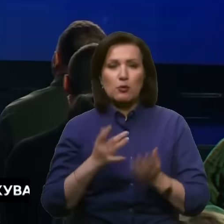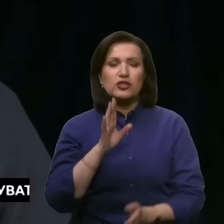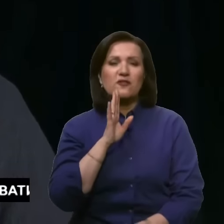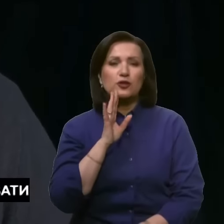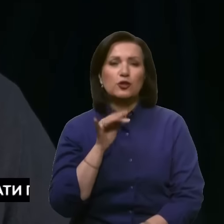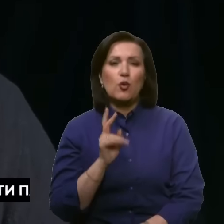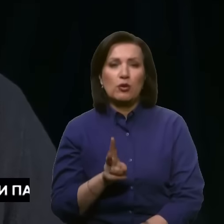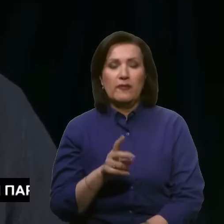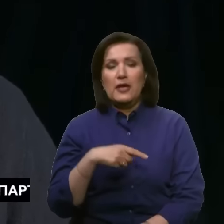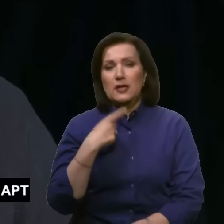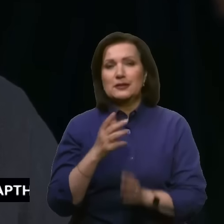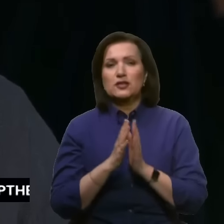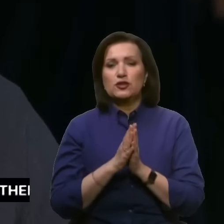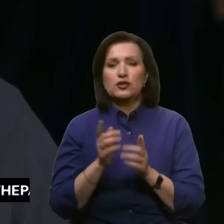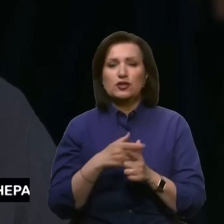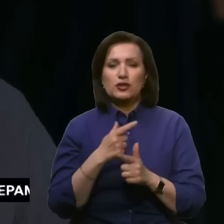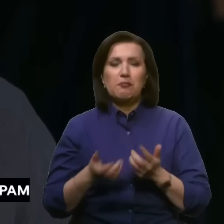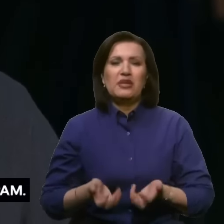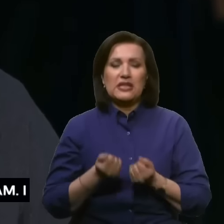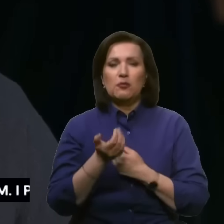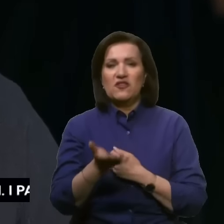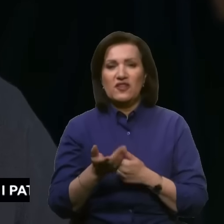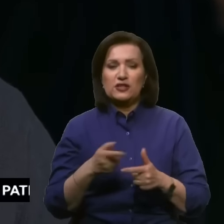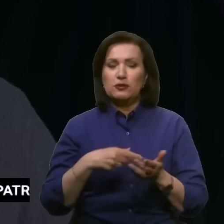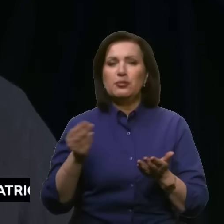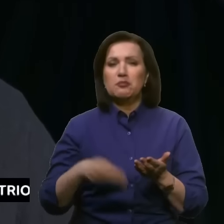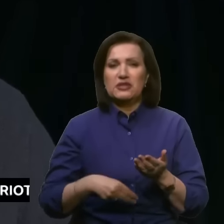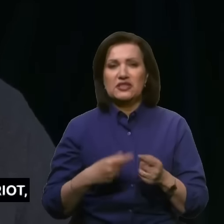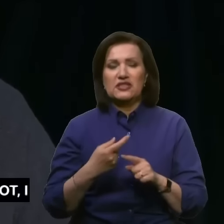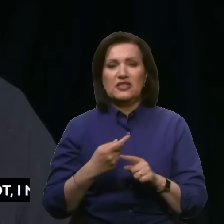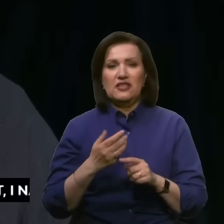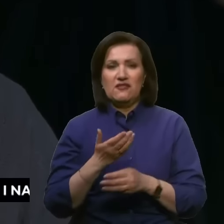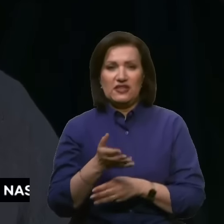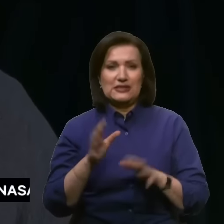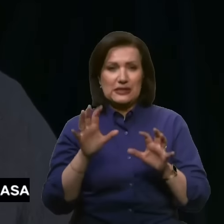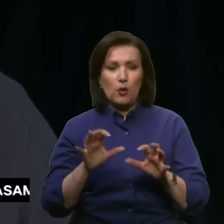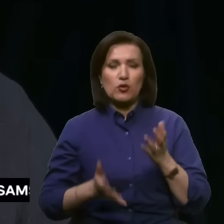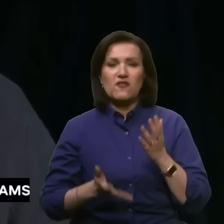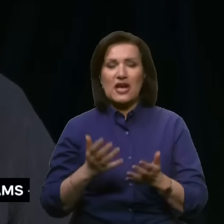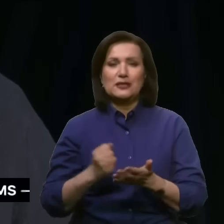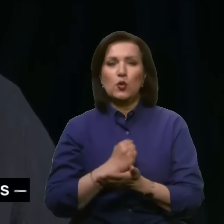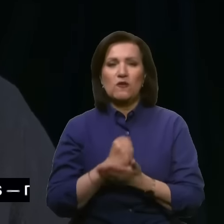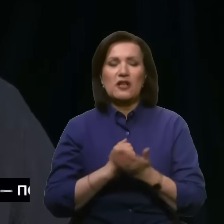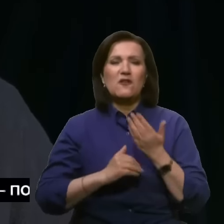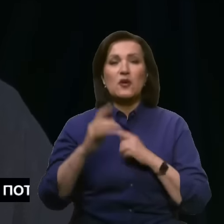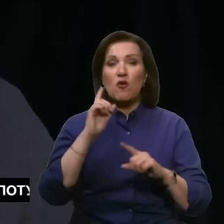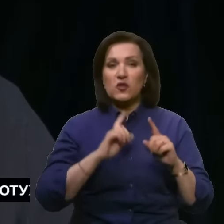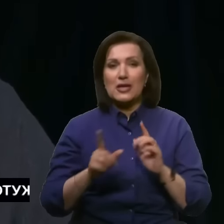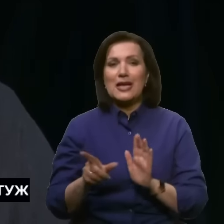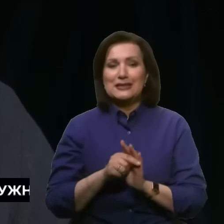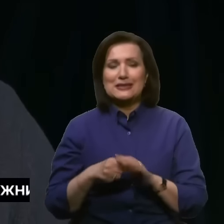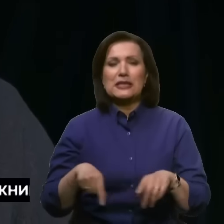жінок. Скажіть, будь ласка, чи підтримаєте ви, чи підпишете ви закон у разі його ухвалення Верховною Радою